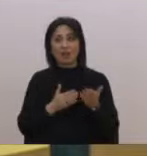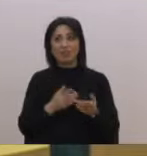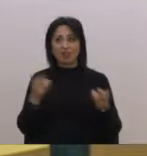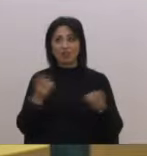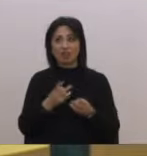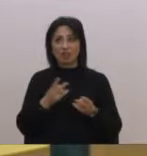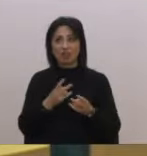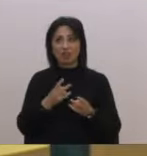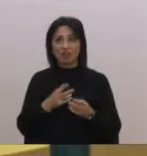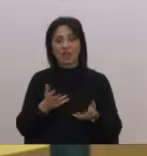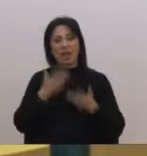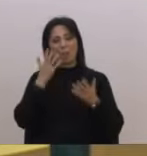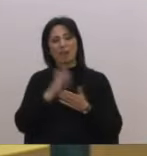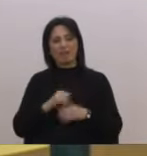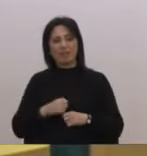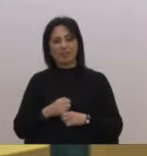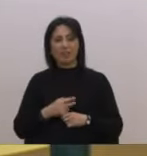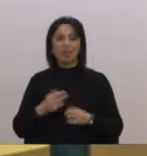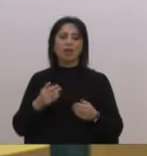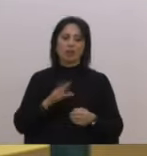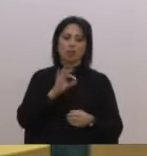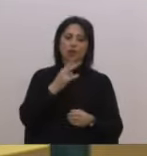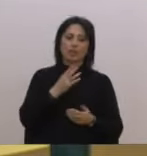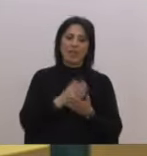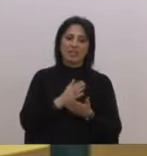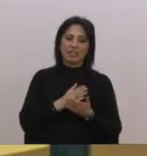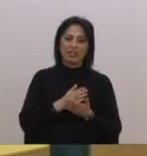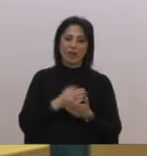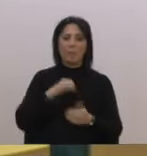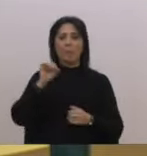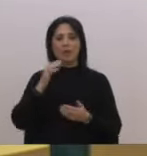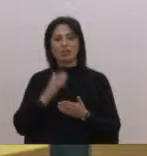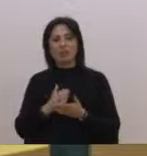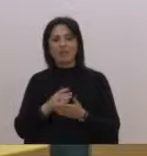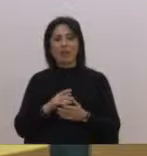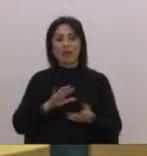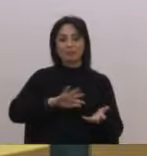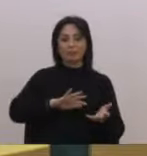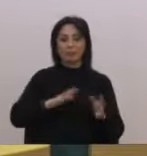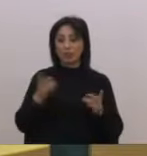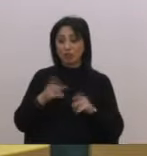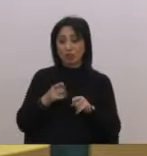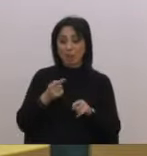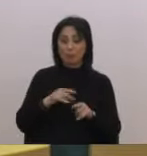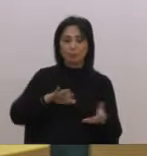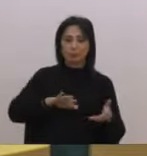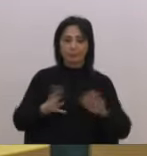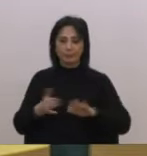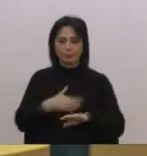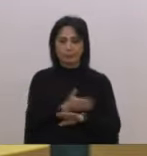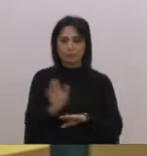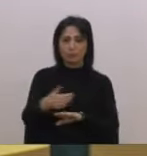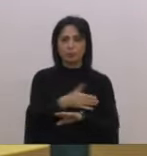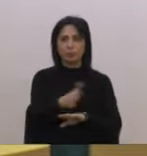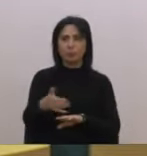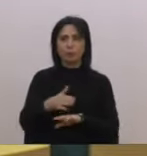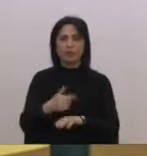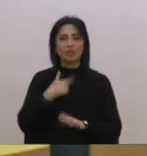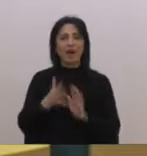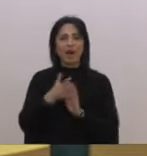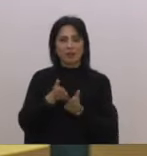Cirdebat liberale mihart, cirdebat socialiste mihart, cirdebat memarjune mihart, ai rațim suci cirdebat isahat, ai rahedogat, cu rahedogat, cu nica sa